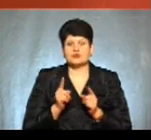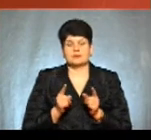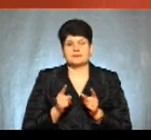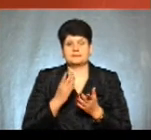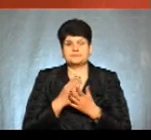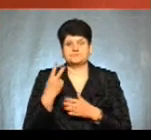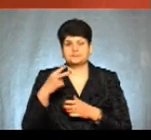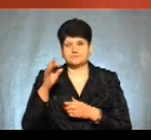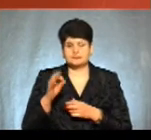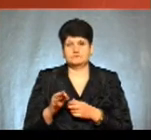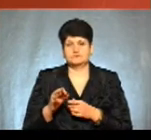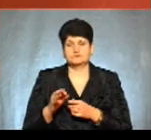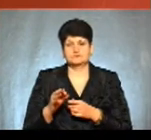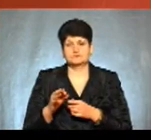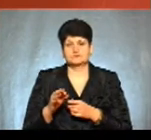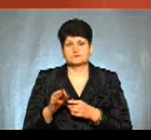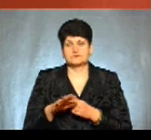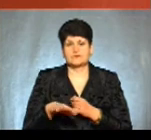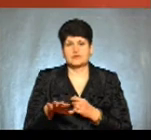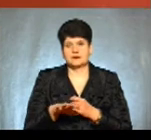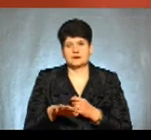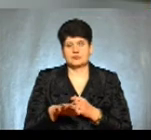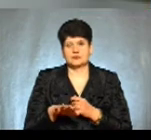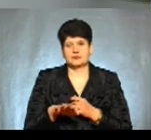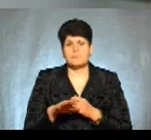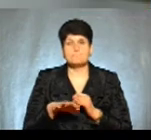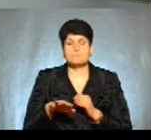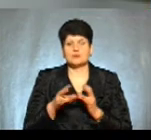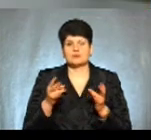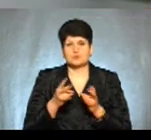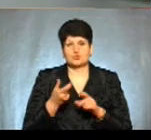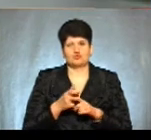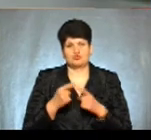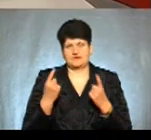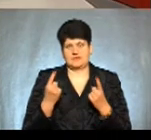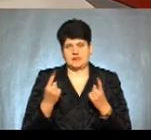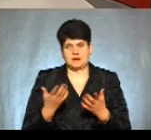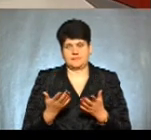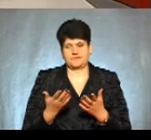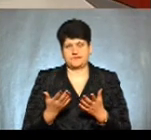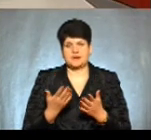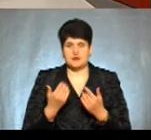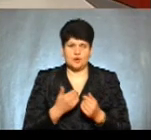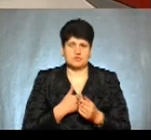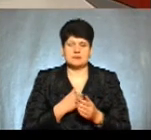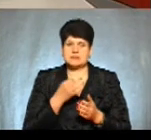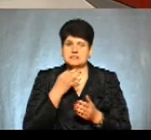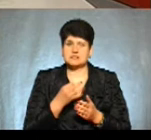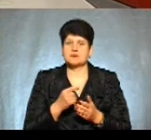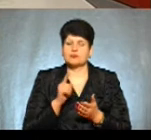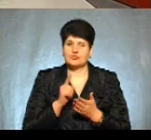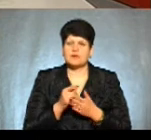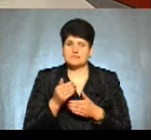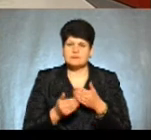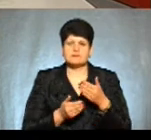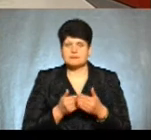до 20%, території чи площі потрібна дуже велика. Але я хотів зазначити, ми повинні йти